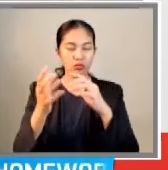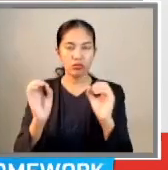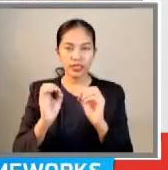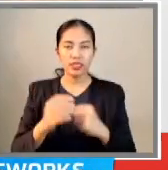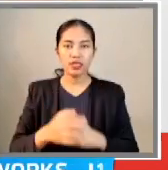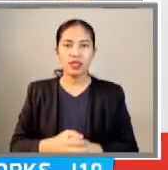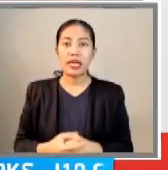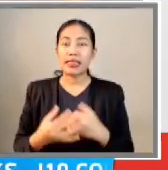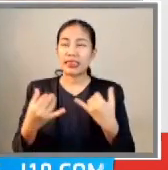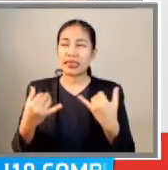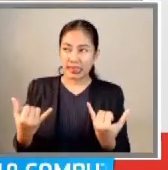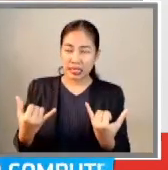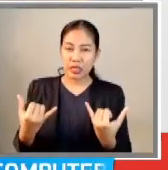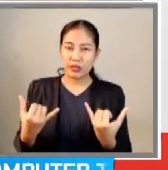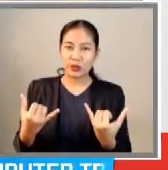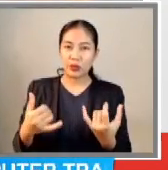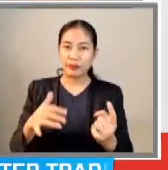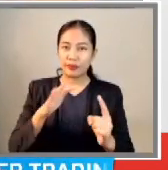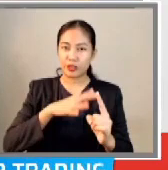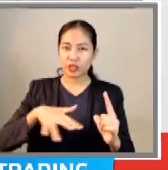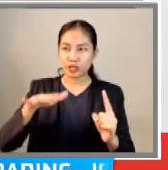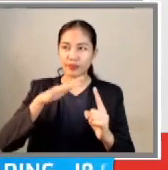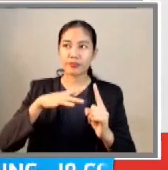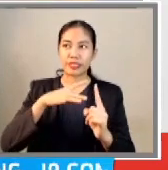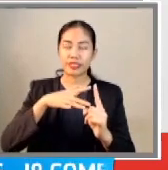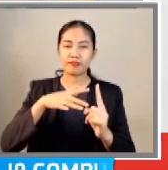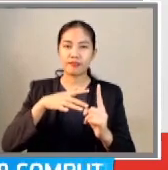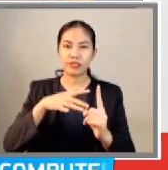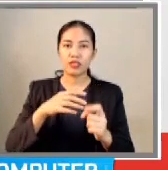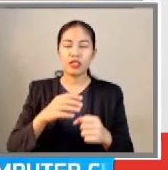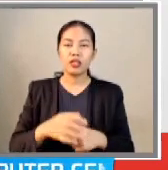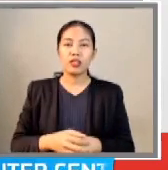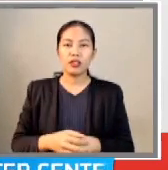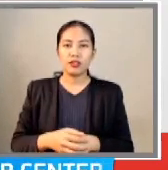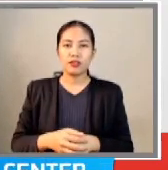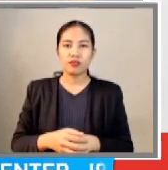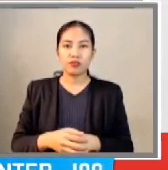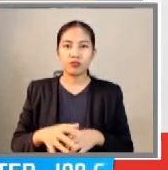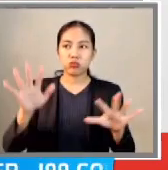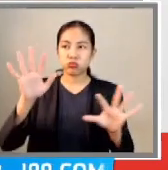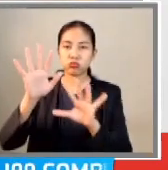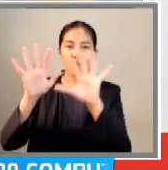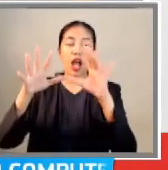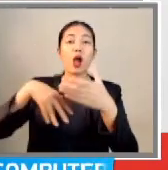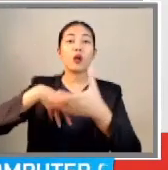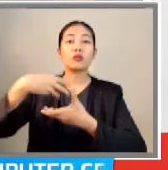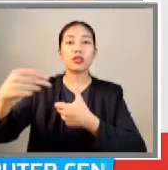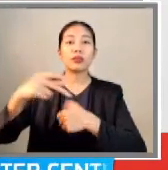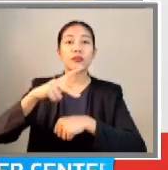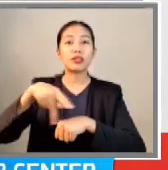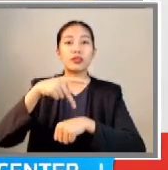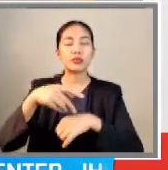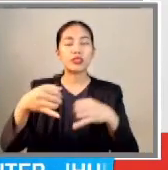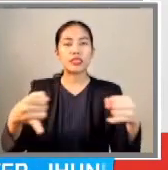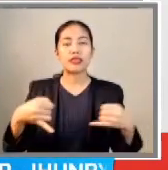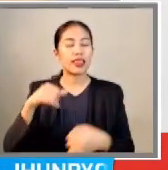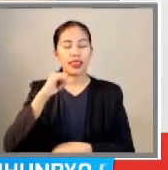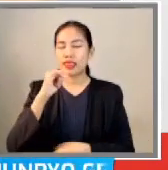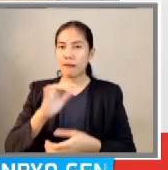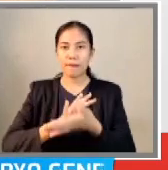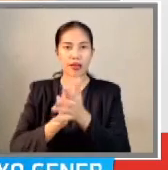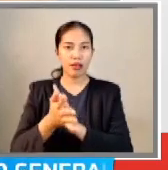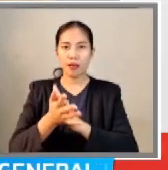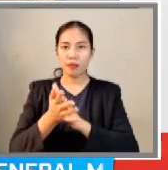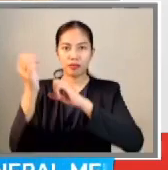ating minomonitor sa labas ng ating PAR, nananatiling maliit pa rin yung chance na maging bagyo within the next 24 hours. I see. Ano po mga lugar sa bansa